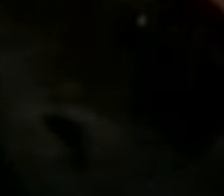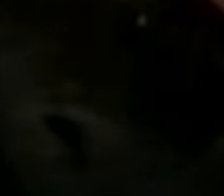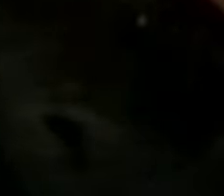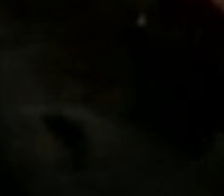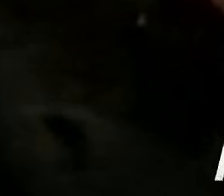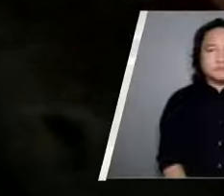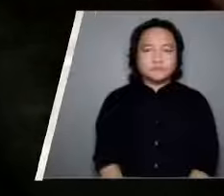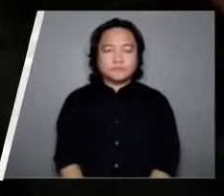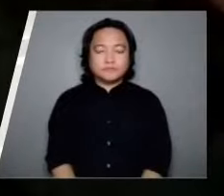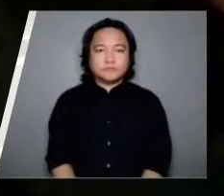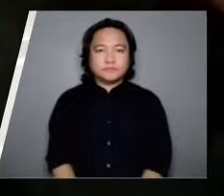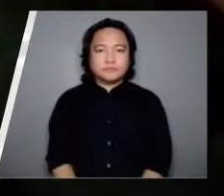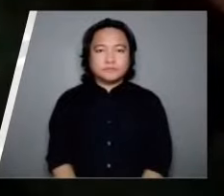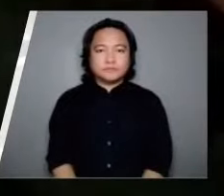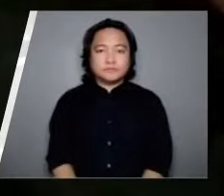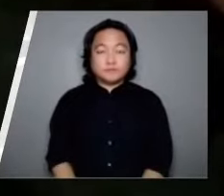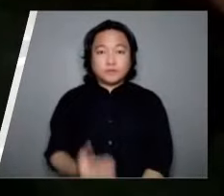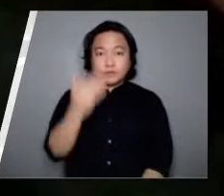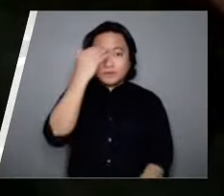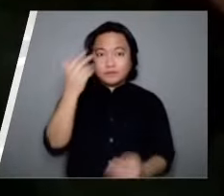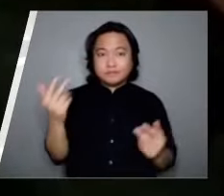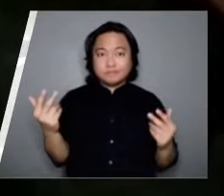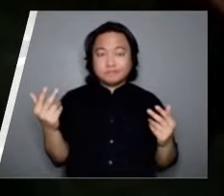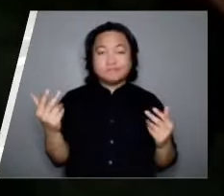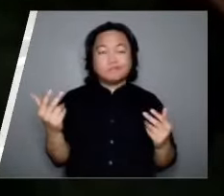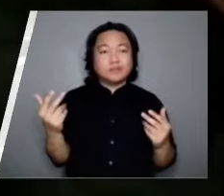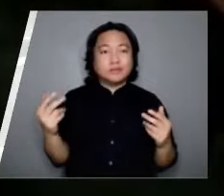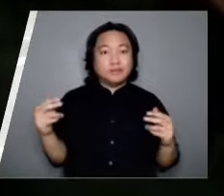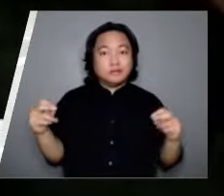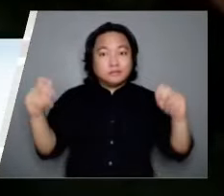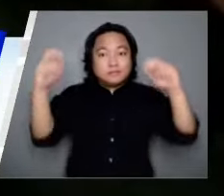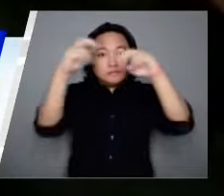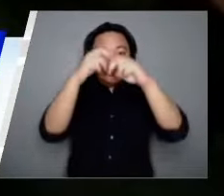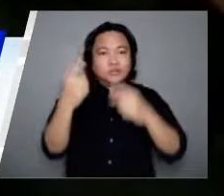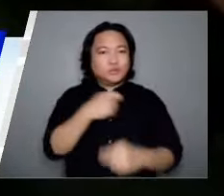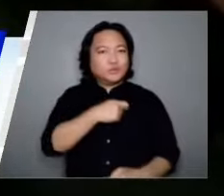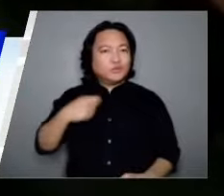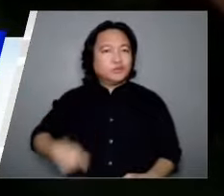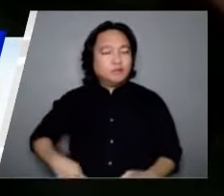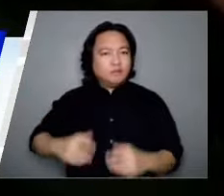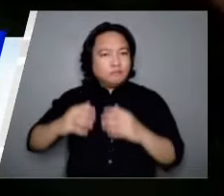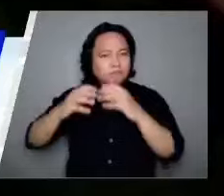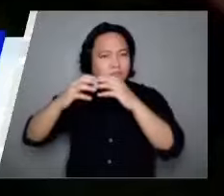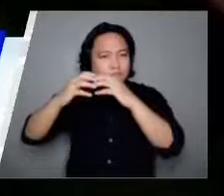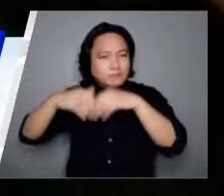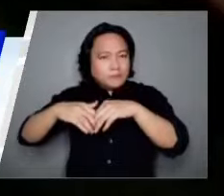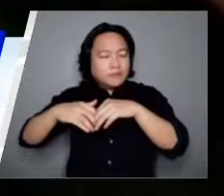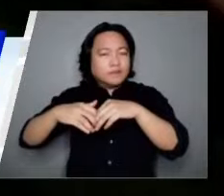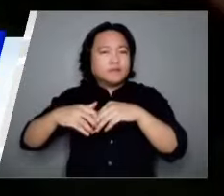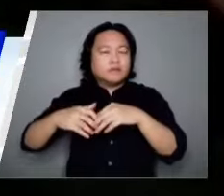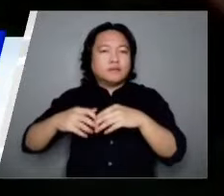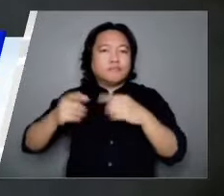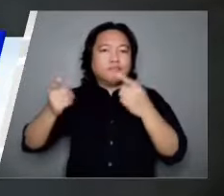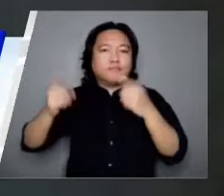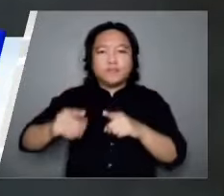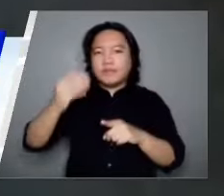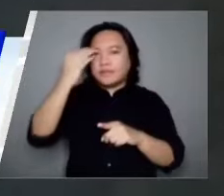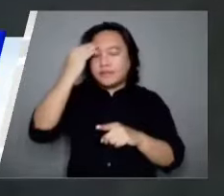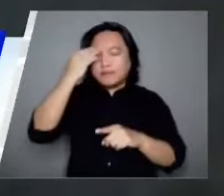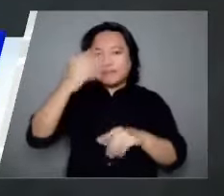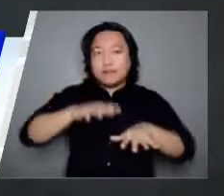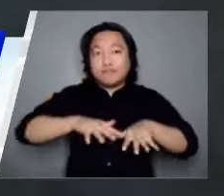Dahan-dahan bumigay ang bahagi ng tulay na yan sa China. Matapos ang ilang sandali, tuluyan na itong nawasak at bumagsak sa ilog. Sa isang